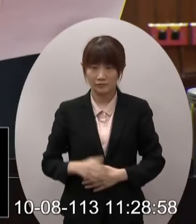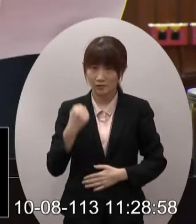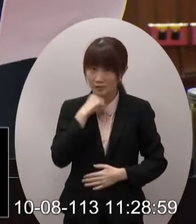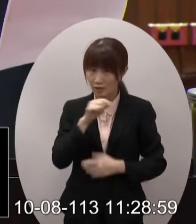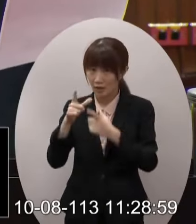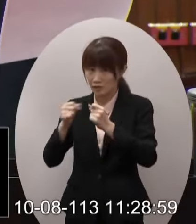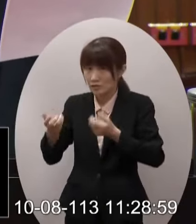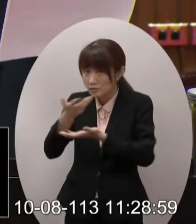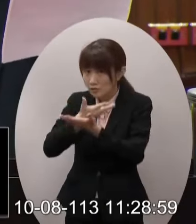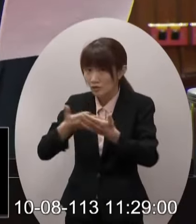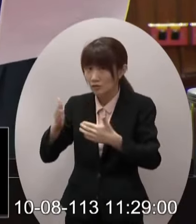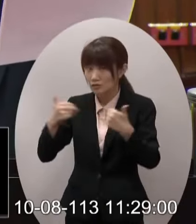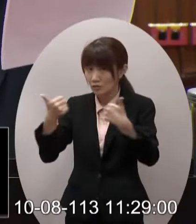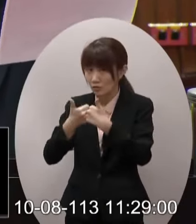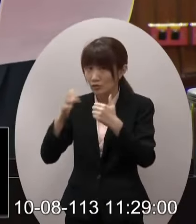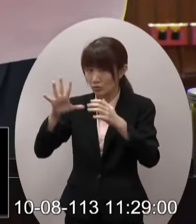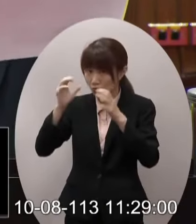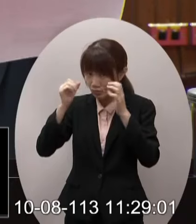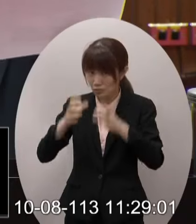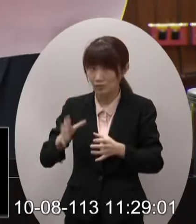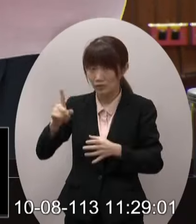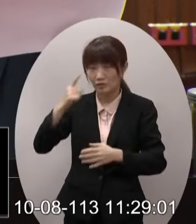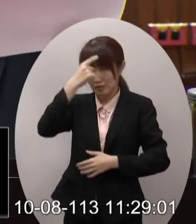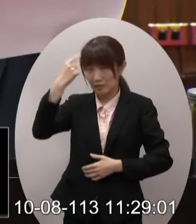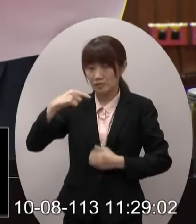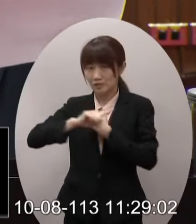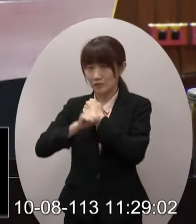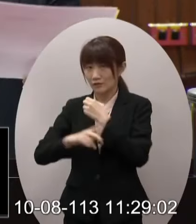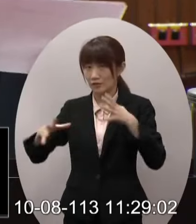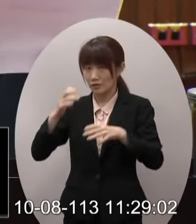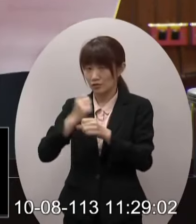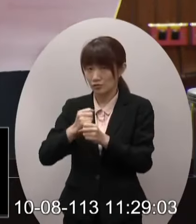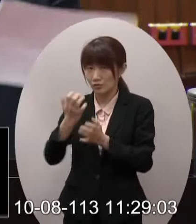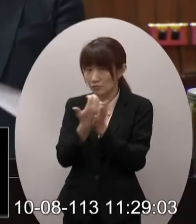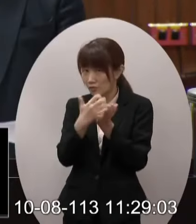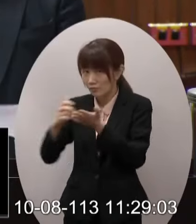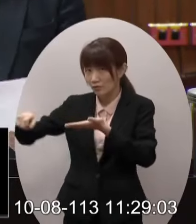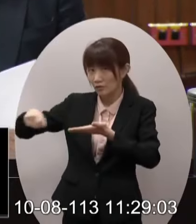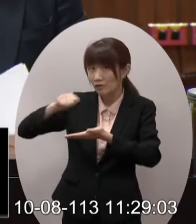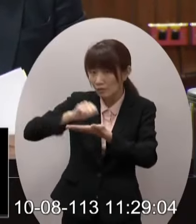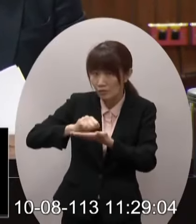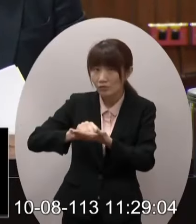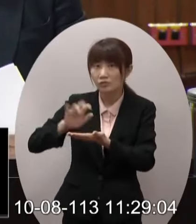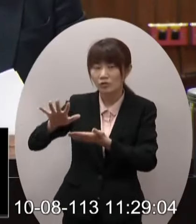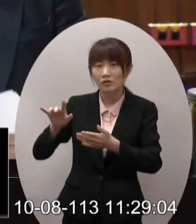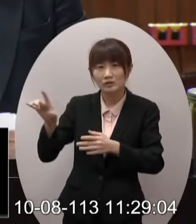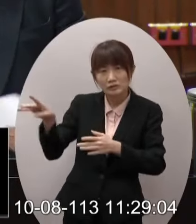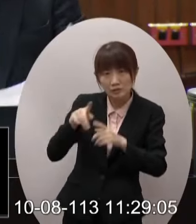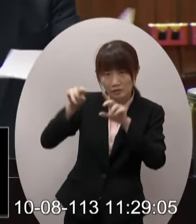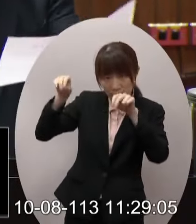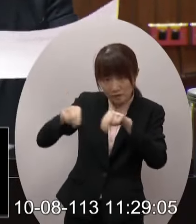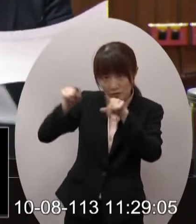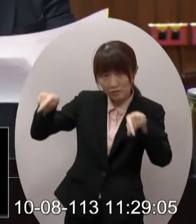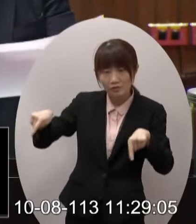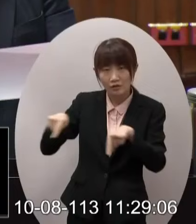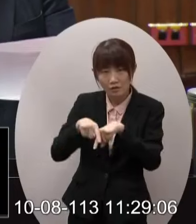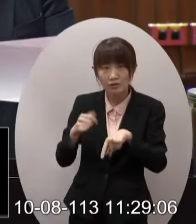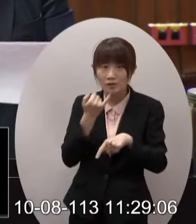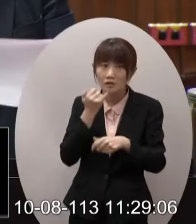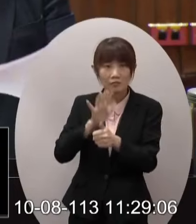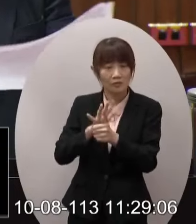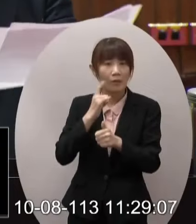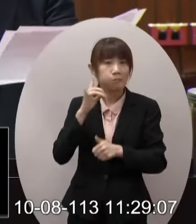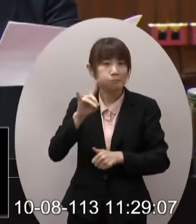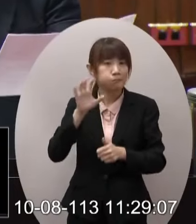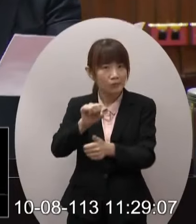流协会有做一个司法合作备忘录，哎，他可以好好运用啊。他不，我